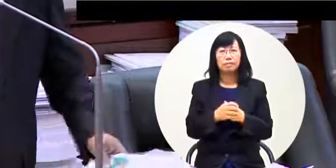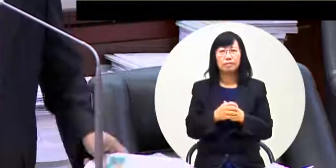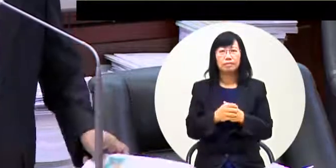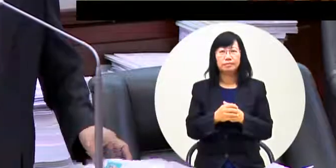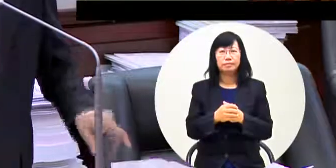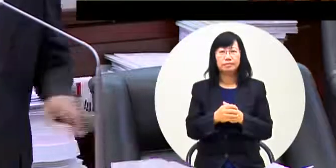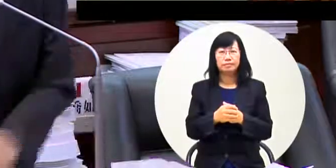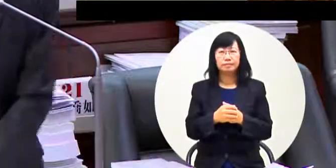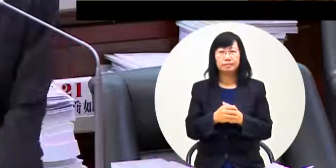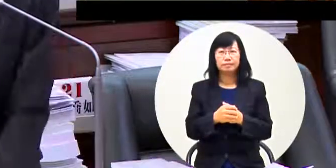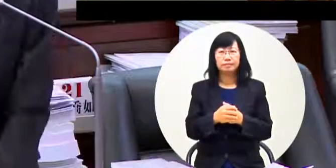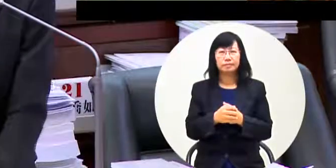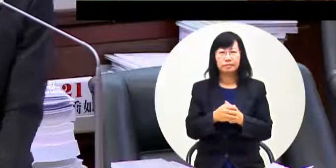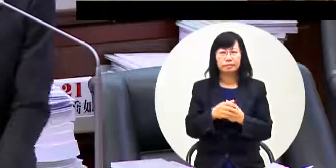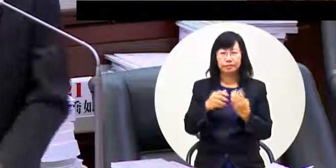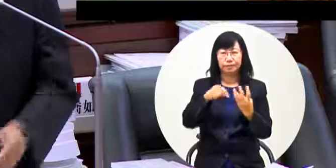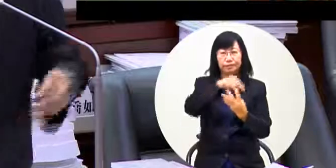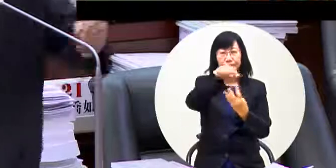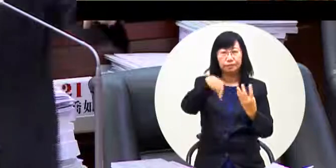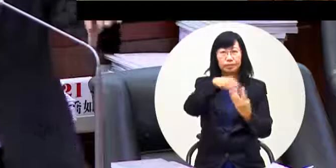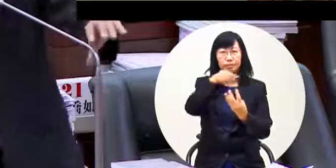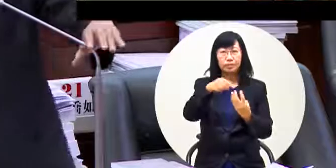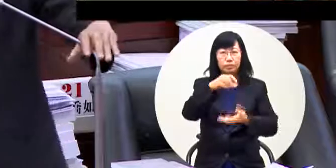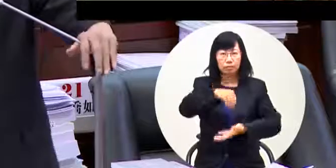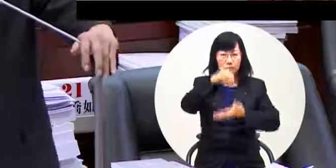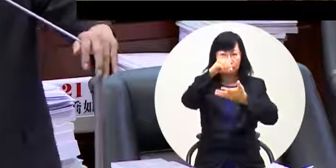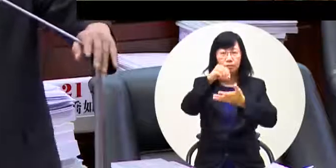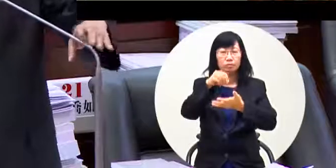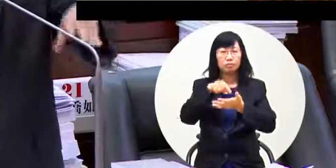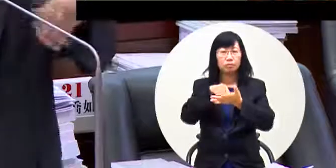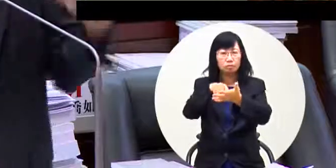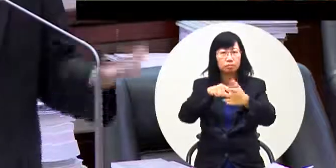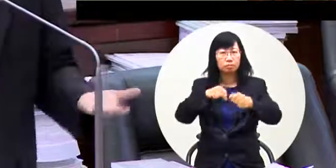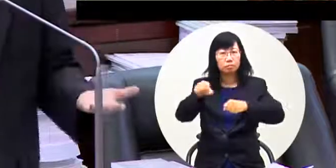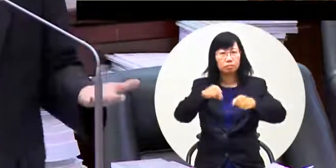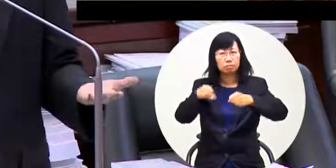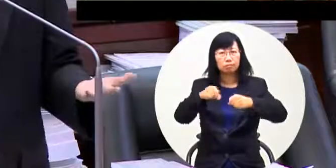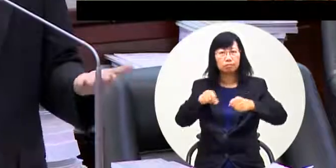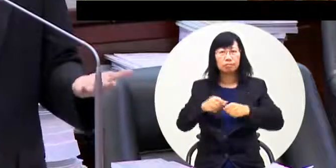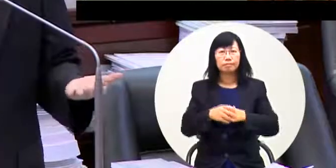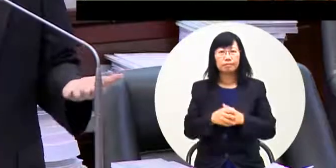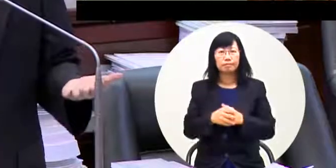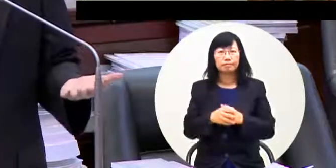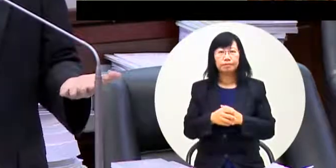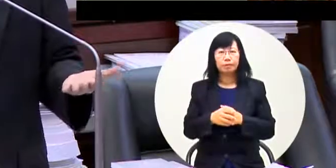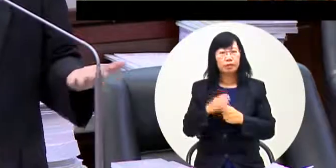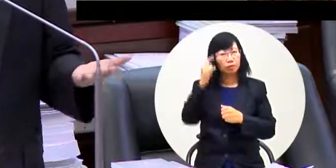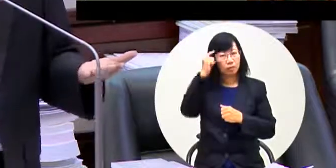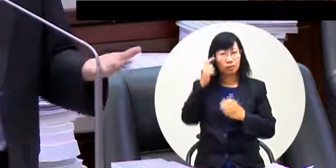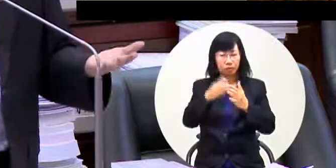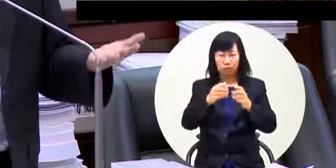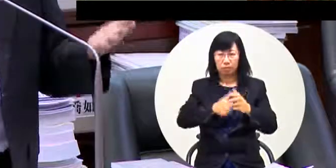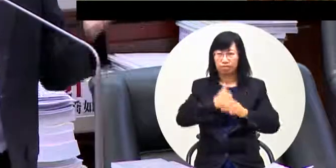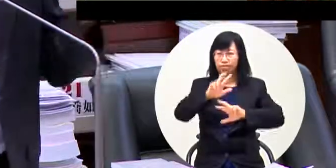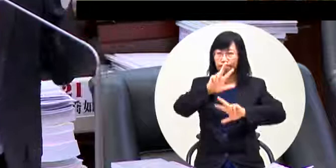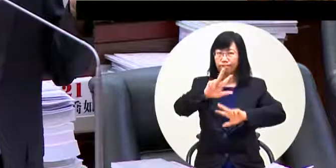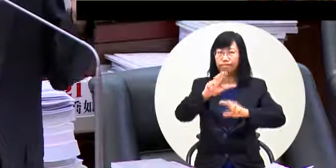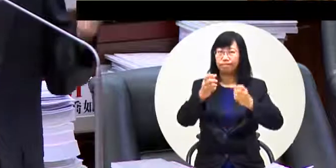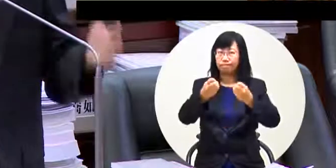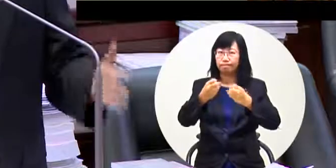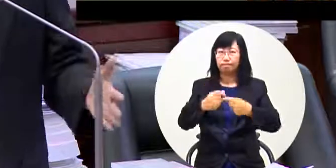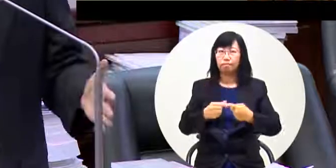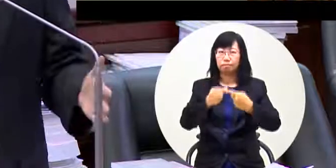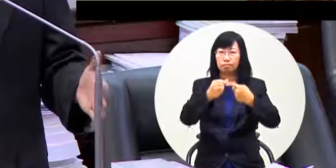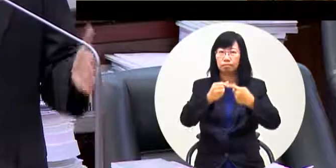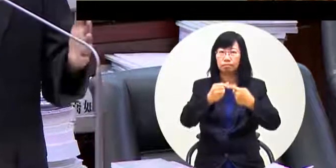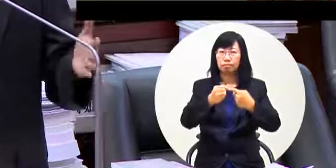那这些的提案计划，我想要具体的要来谈，就是第一个，我们要让